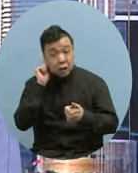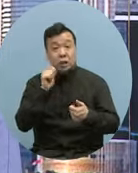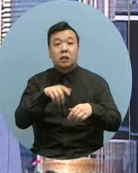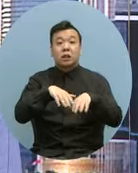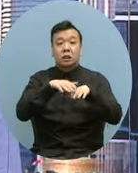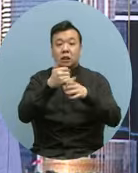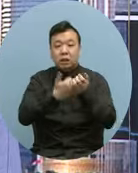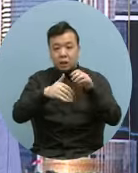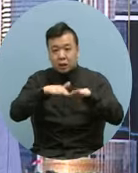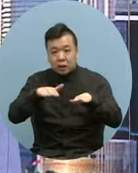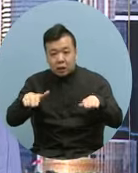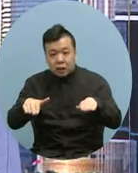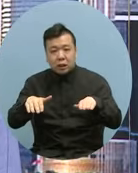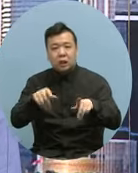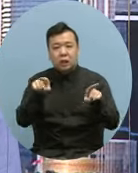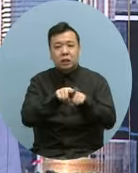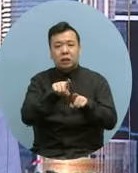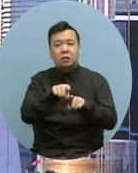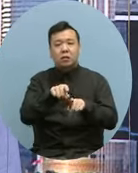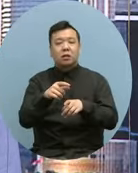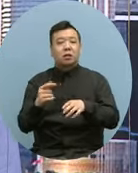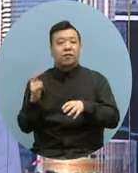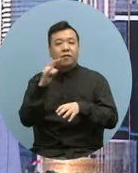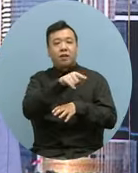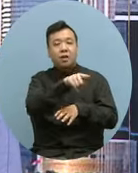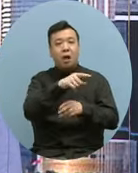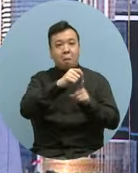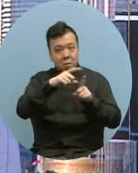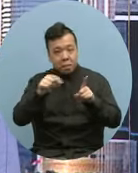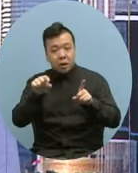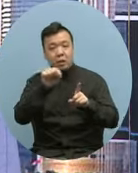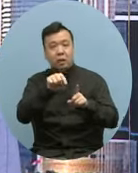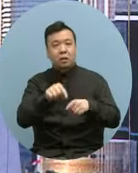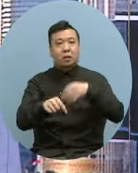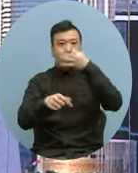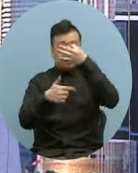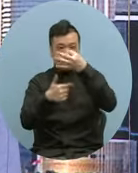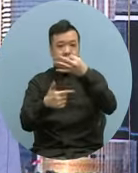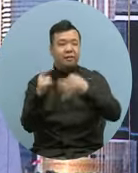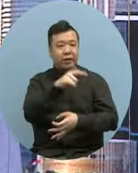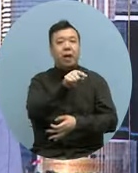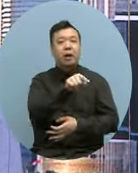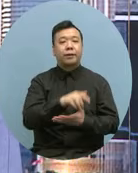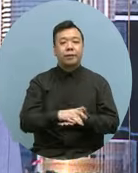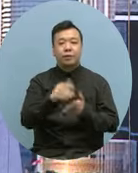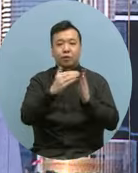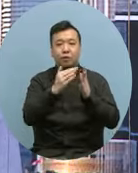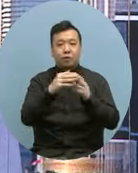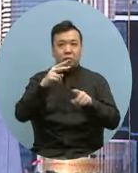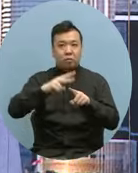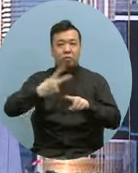太太啦，同埋啲仔女咧就一齊由香港就飛咗去巴基斯坦，就3月8號嘅，喺嗰度住到